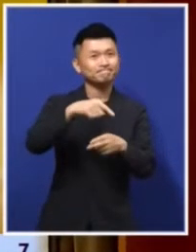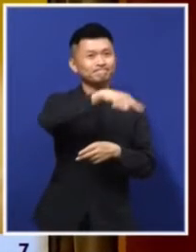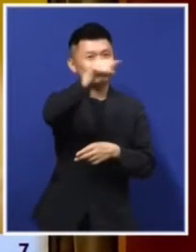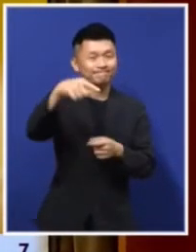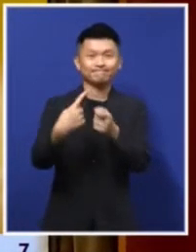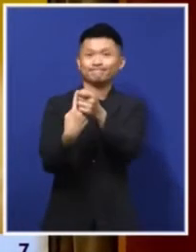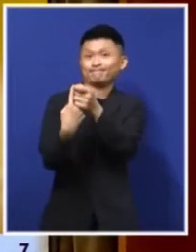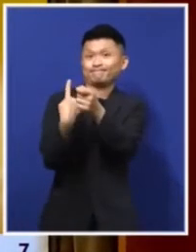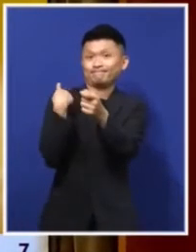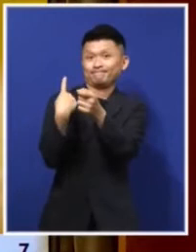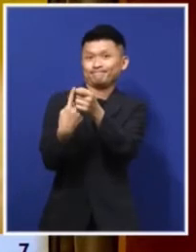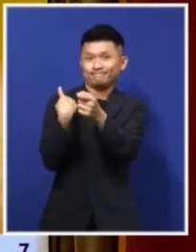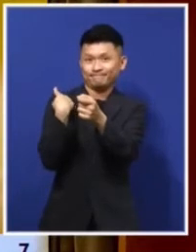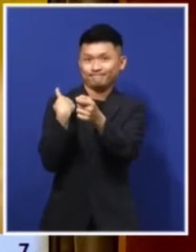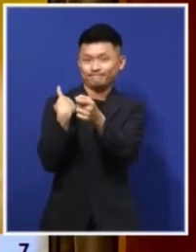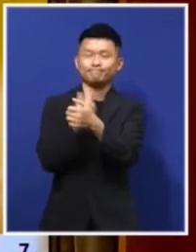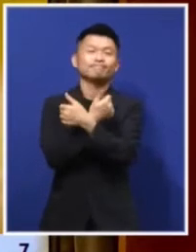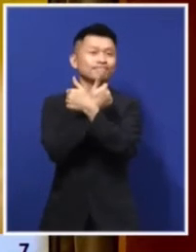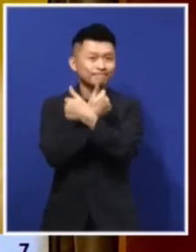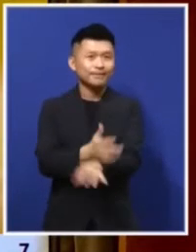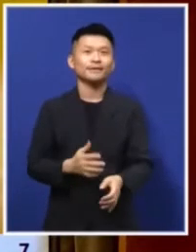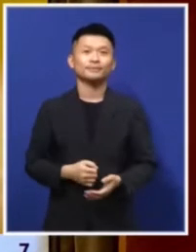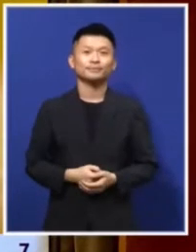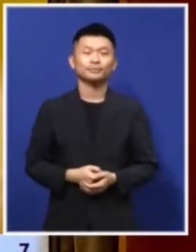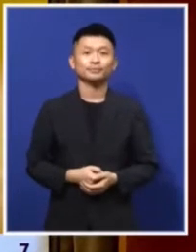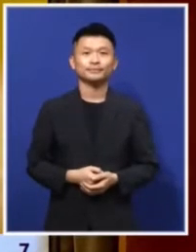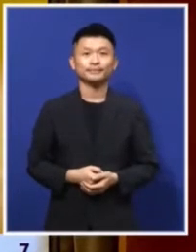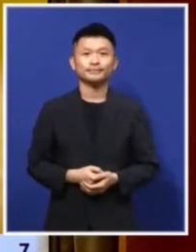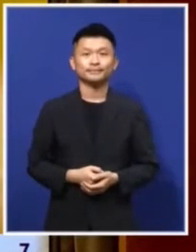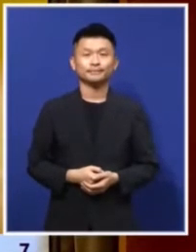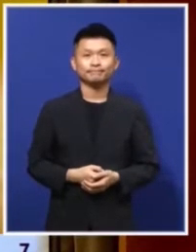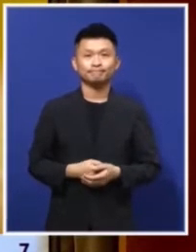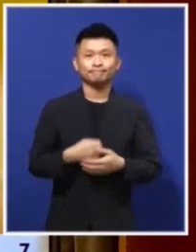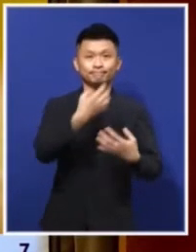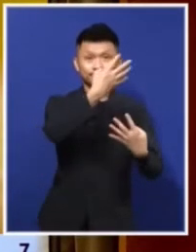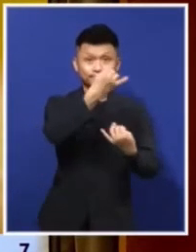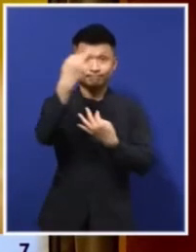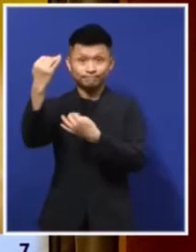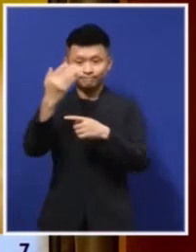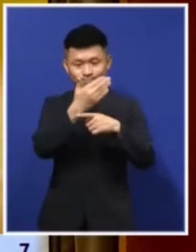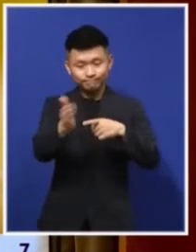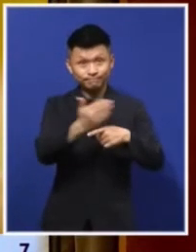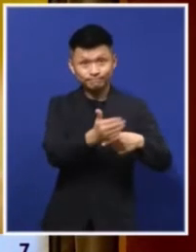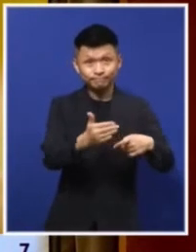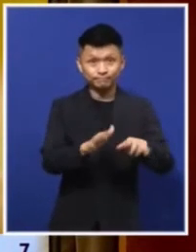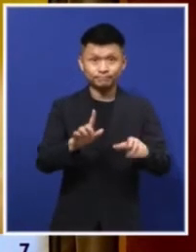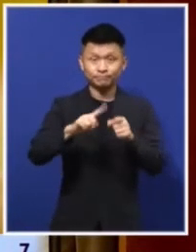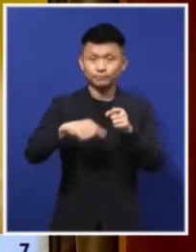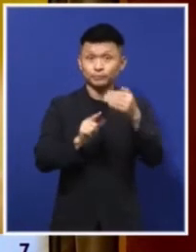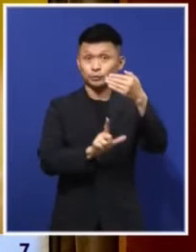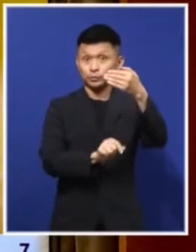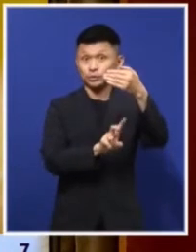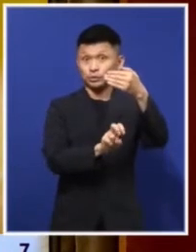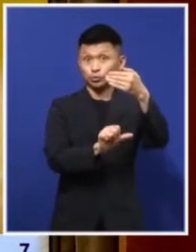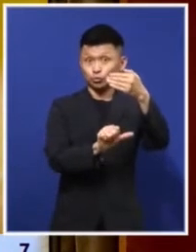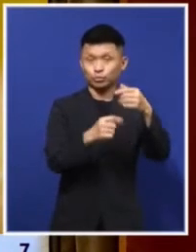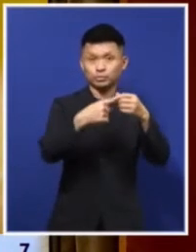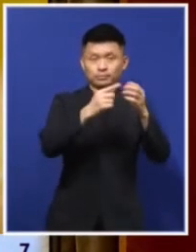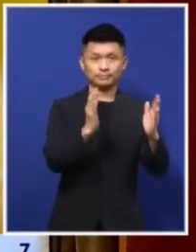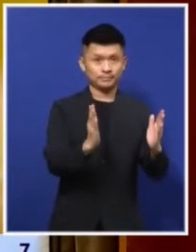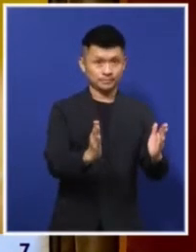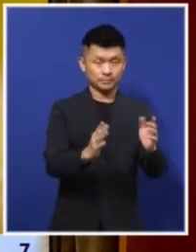年也有过这样子的经验，就是我们会分不同的梯次嘛。那今年9月25是开始是第一个梯